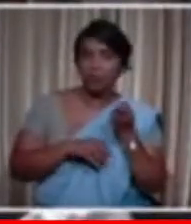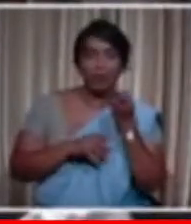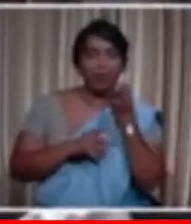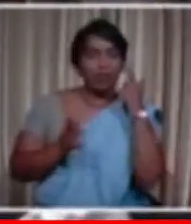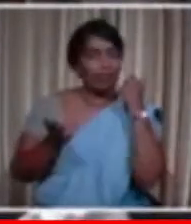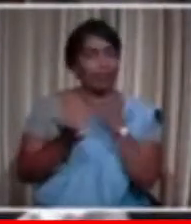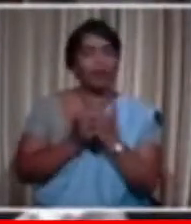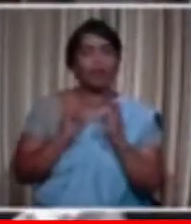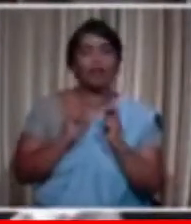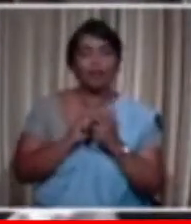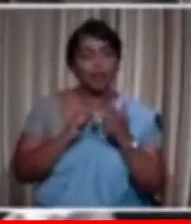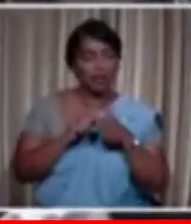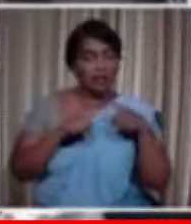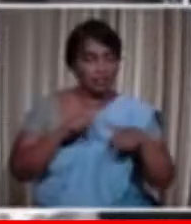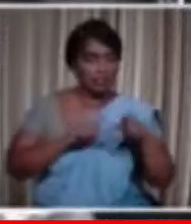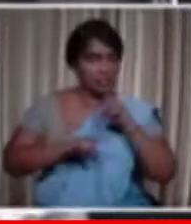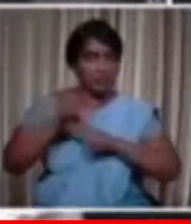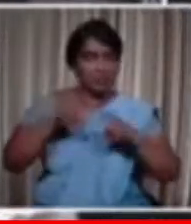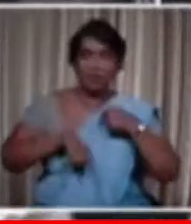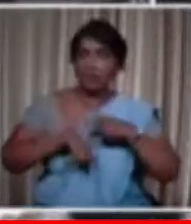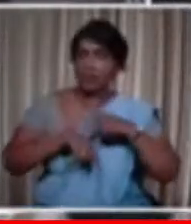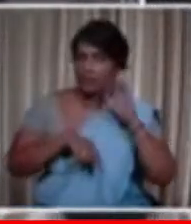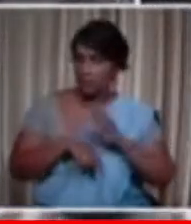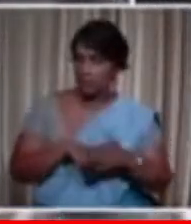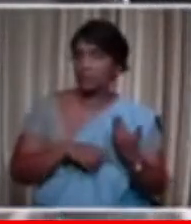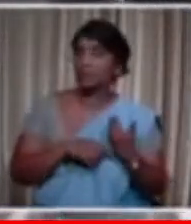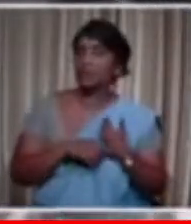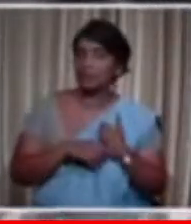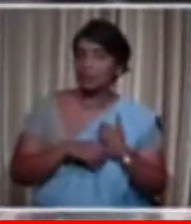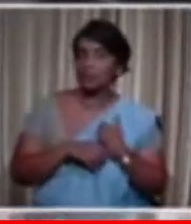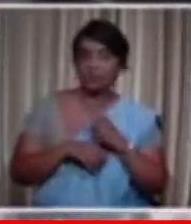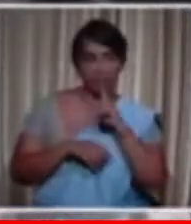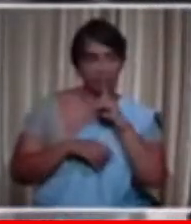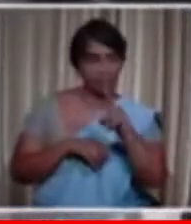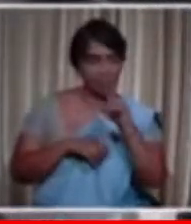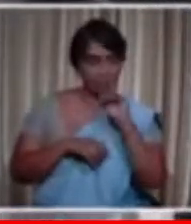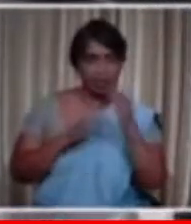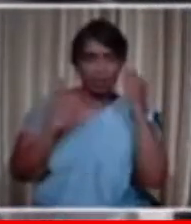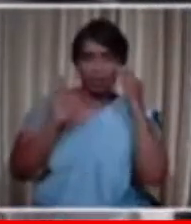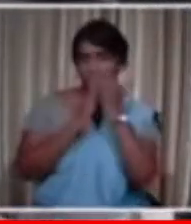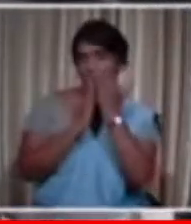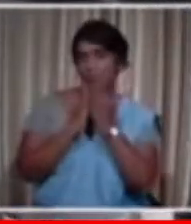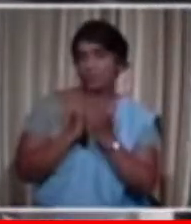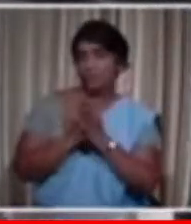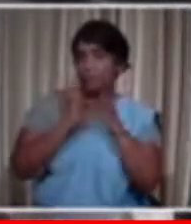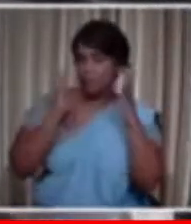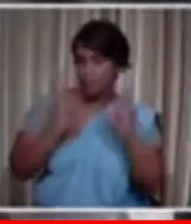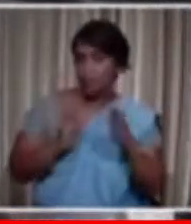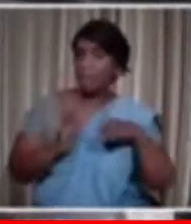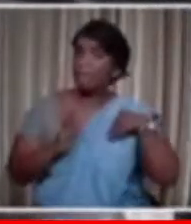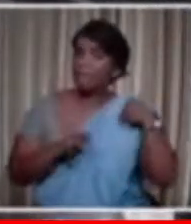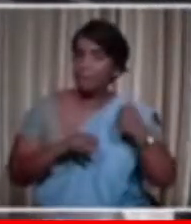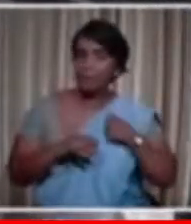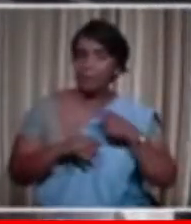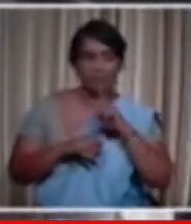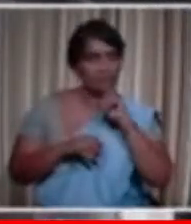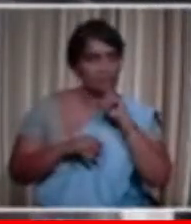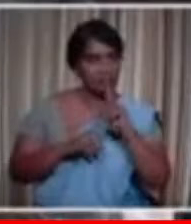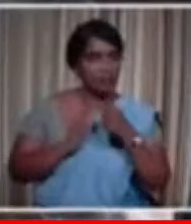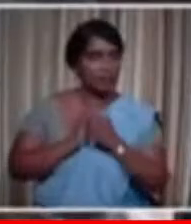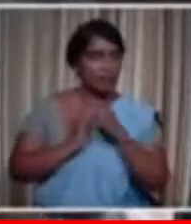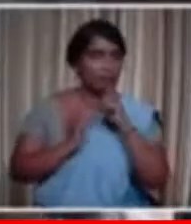අර්බුදයේ පිළිබඳව අද සාකච්ඡා කරන වෙලාවේ කියන්නට අවශ්‍ය කාරණා ගණනාවක් අතර මූලිකවම කියන්න ඕන දේ තමයි